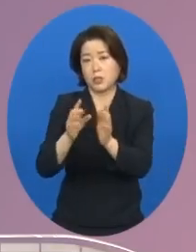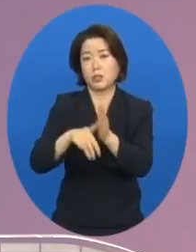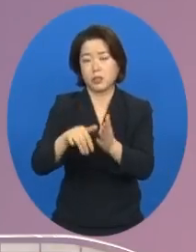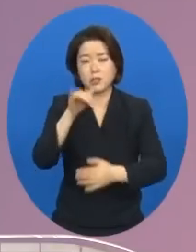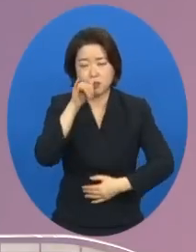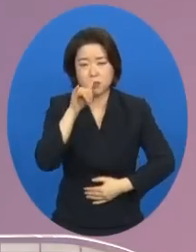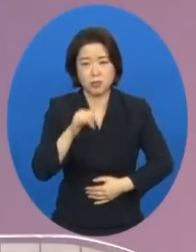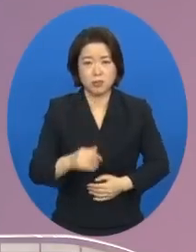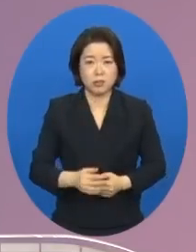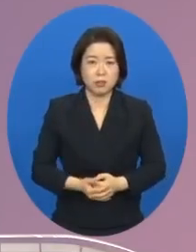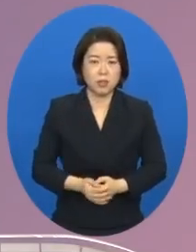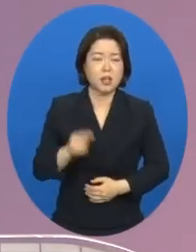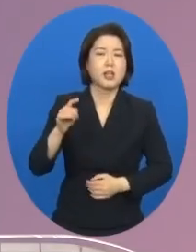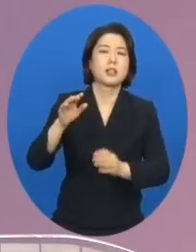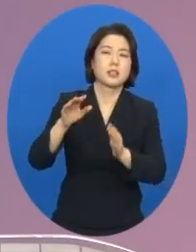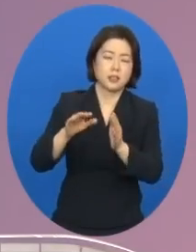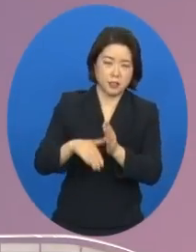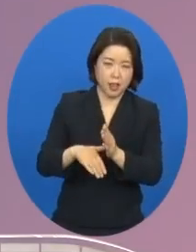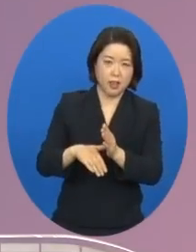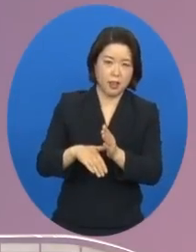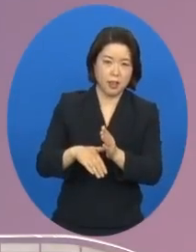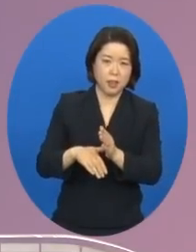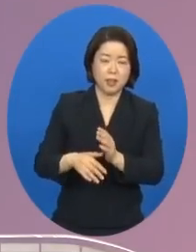있습니다. 그때